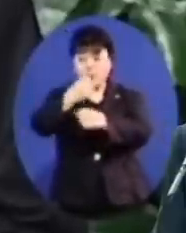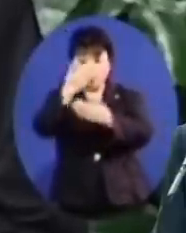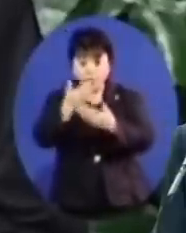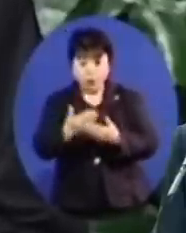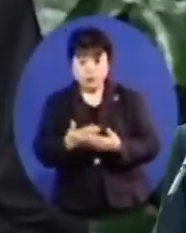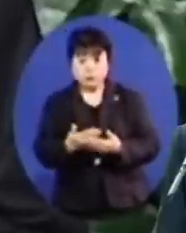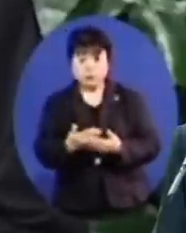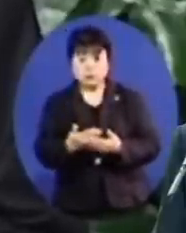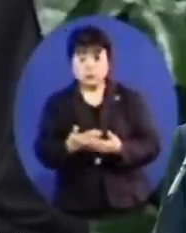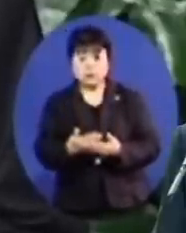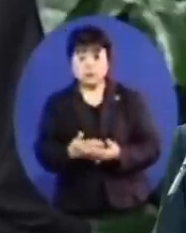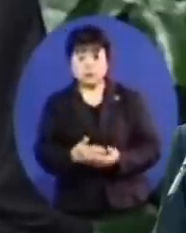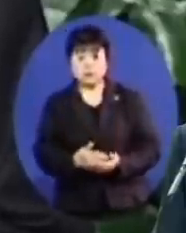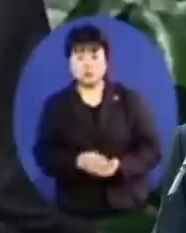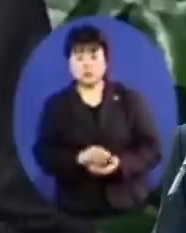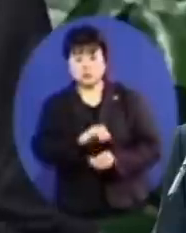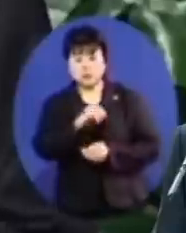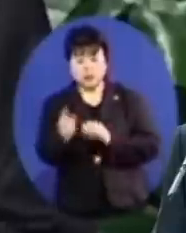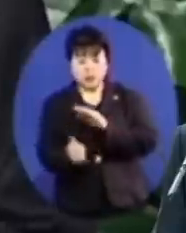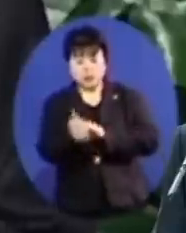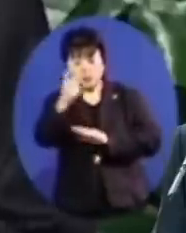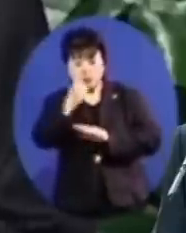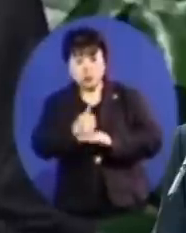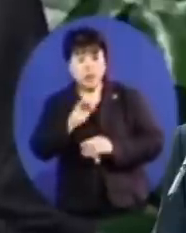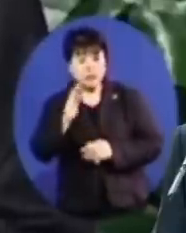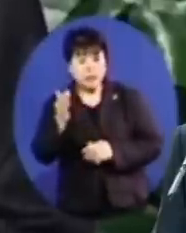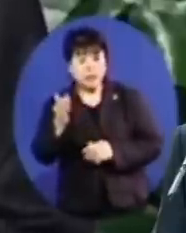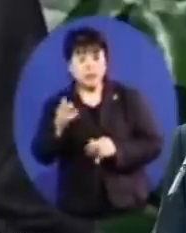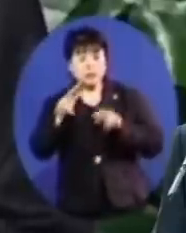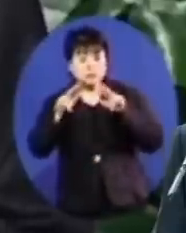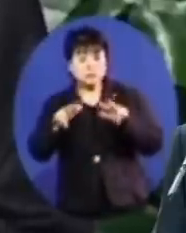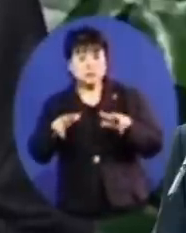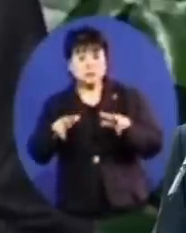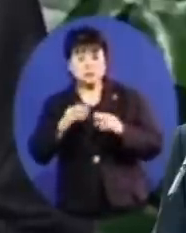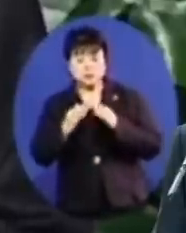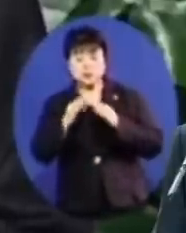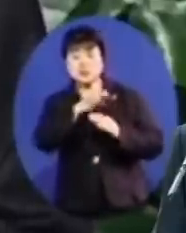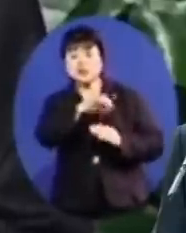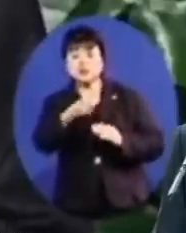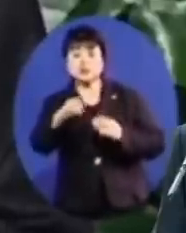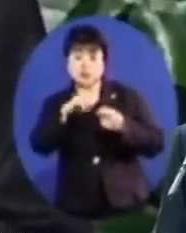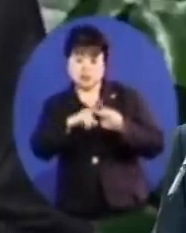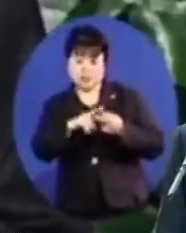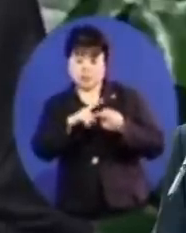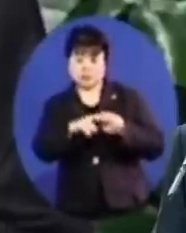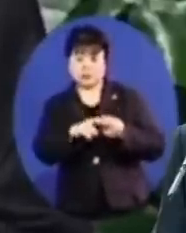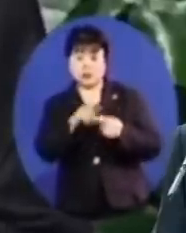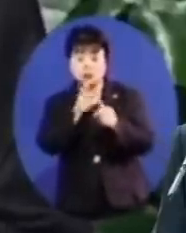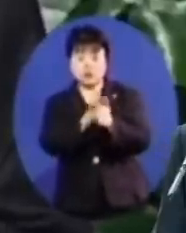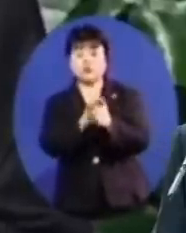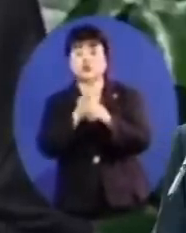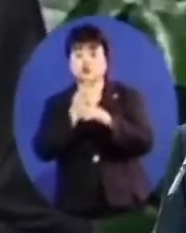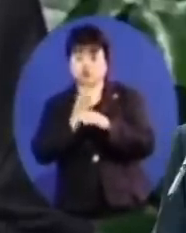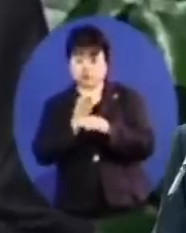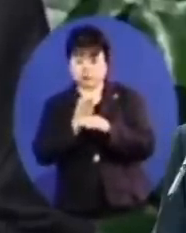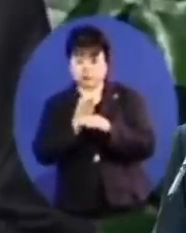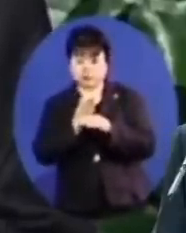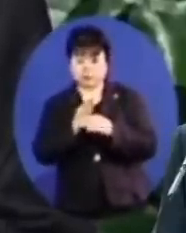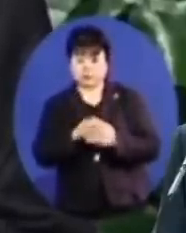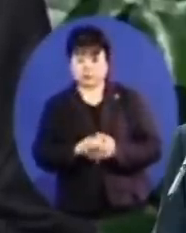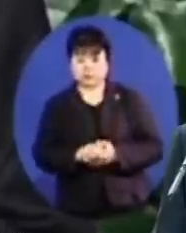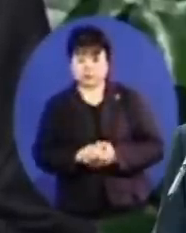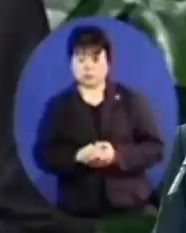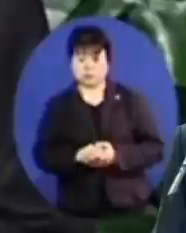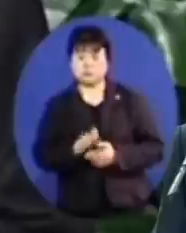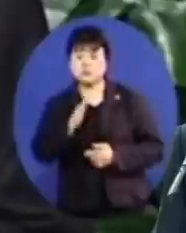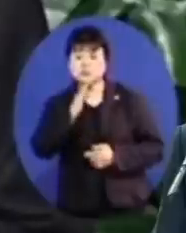국민소득 2만 달러에 도달하게 되니까 우리가 오늘날 이웃을 돕고 있습니다.